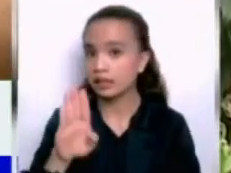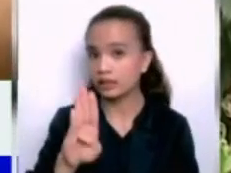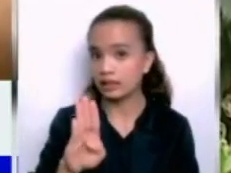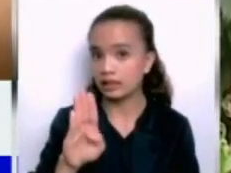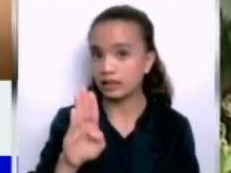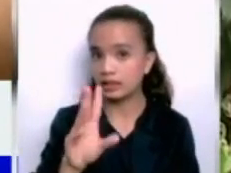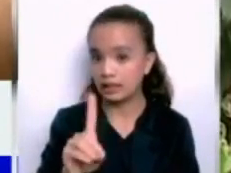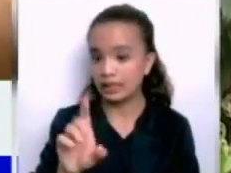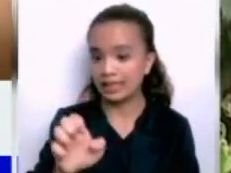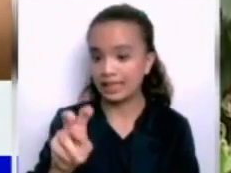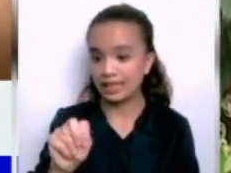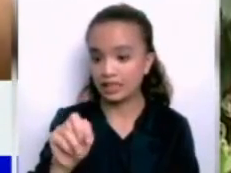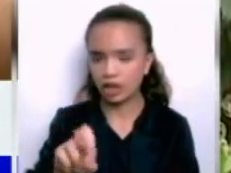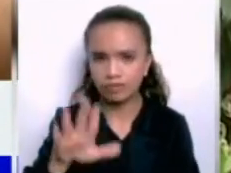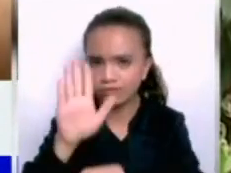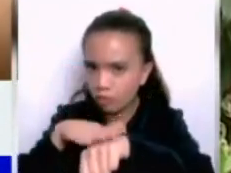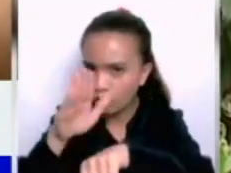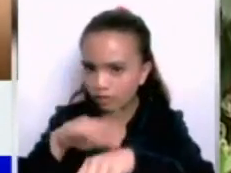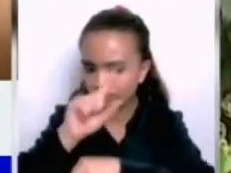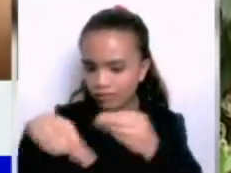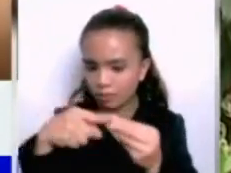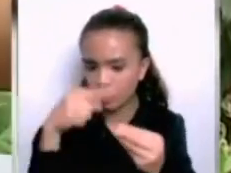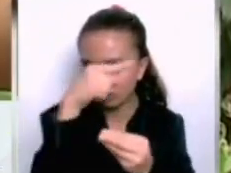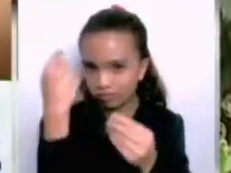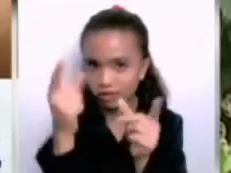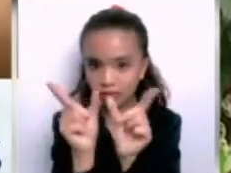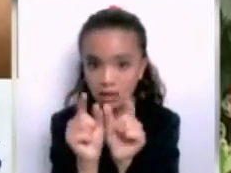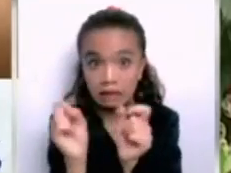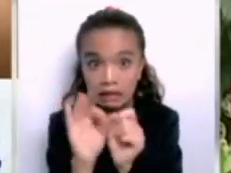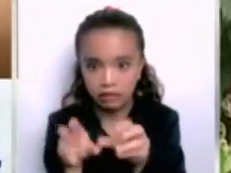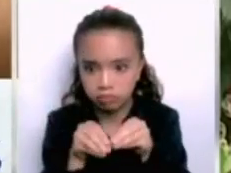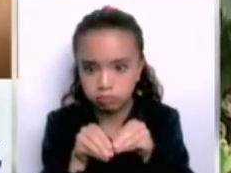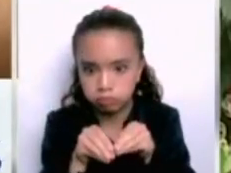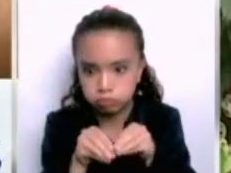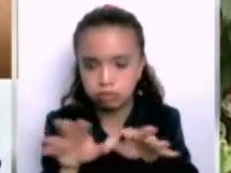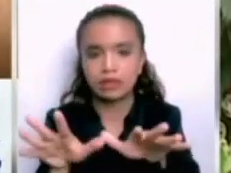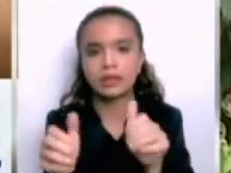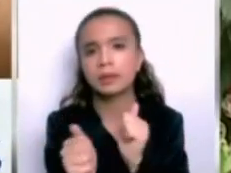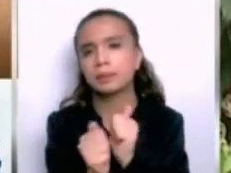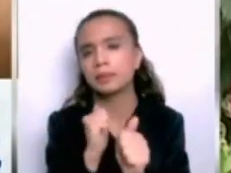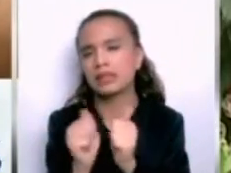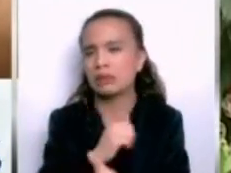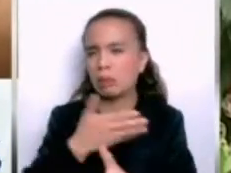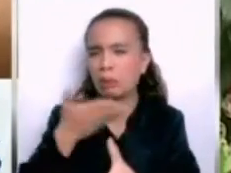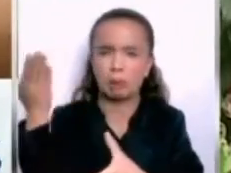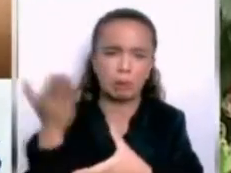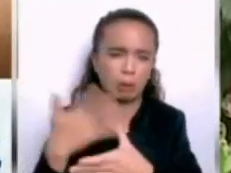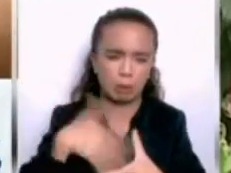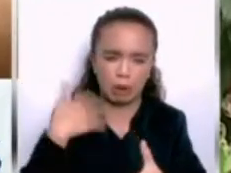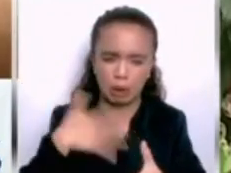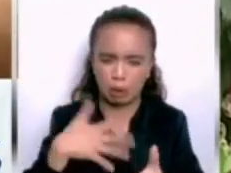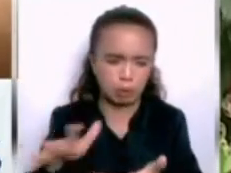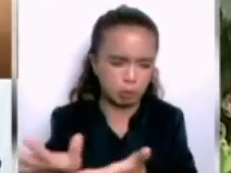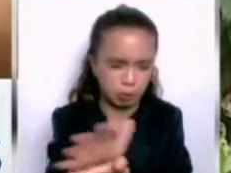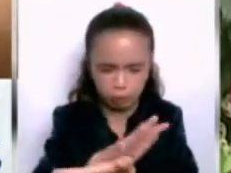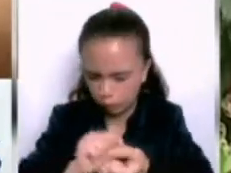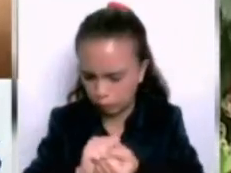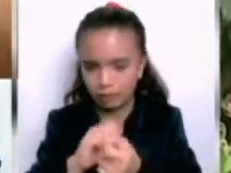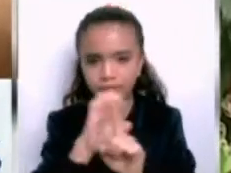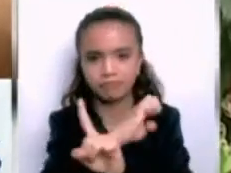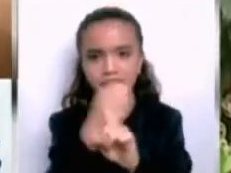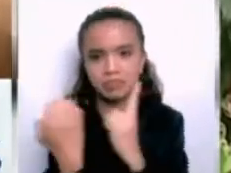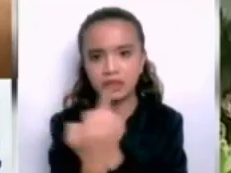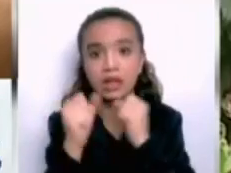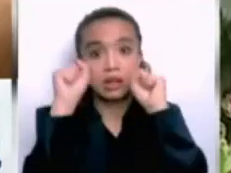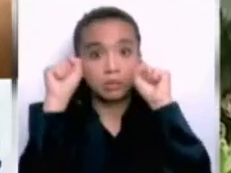invasive kaya kapag nakawala ang mga ito tiyak malaking perwisyo ang idudulot sa kalikasan posibleng malagay rin daw